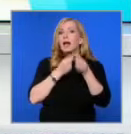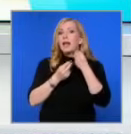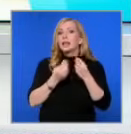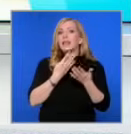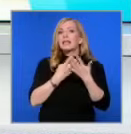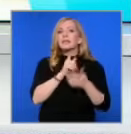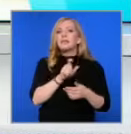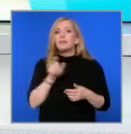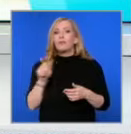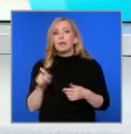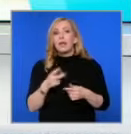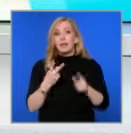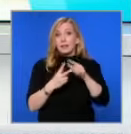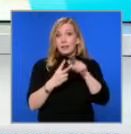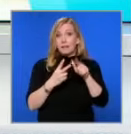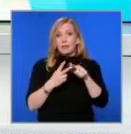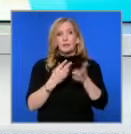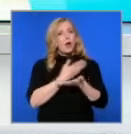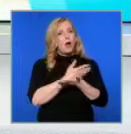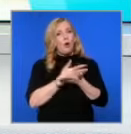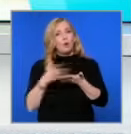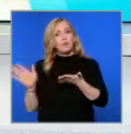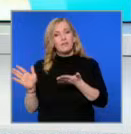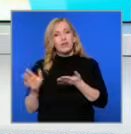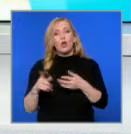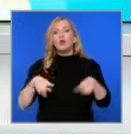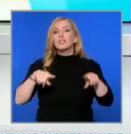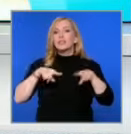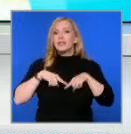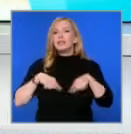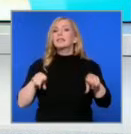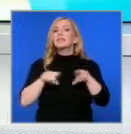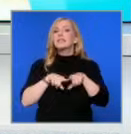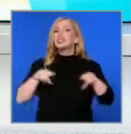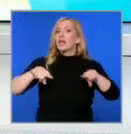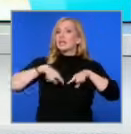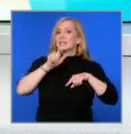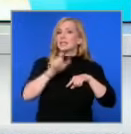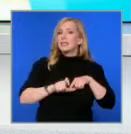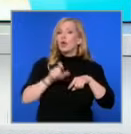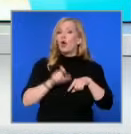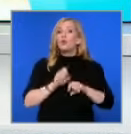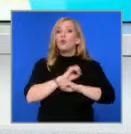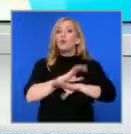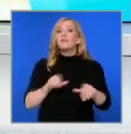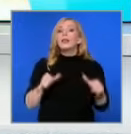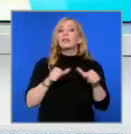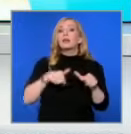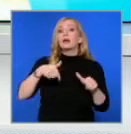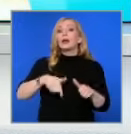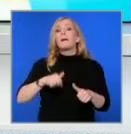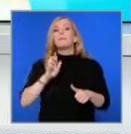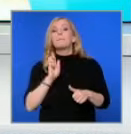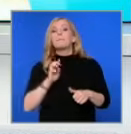затворниците. И двете бяха отхвърлени от съдията, същият, който в края на ноември обяви ЛГБТ и движението